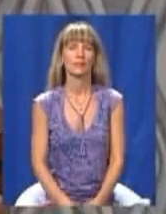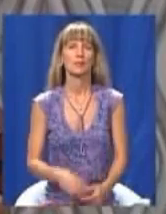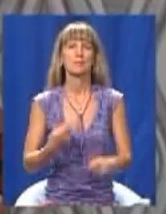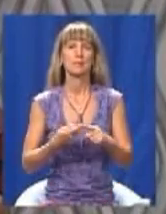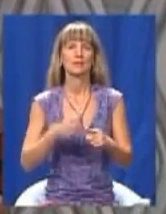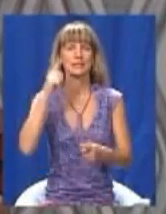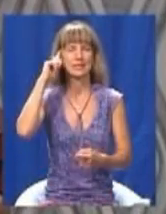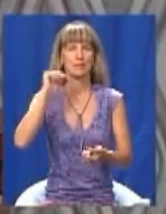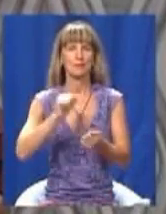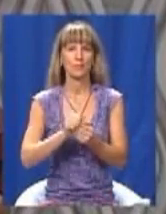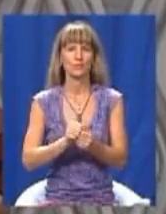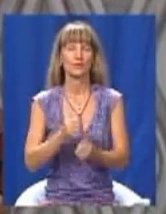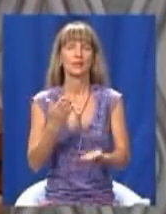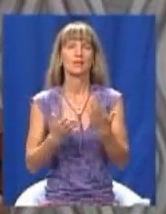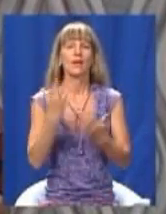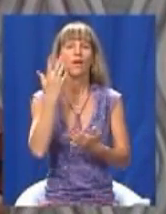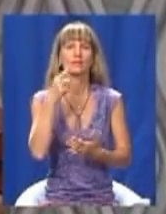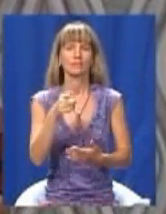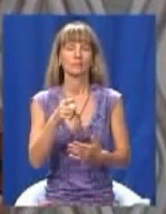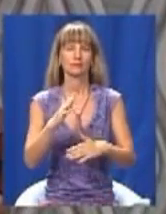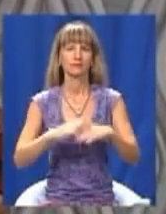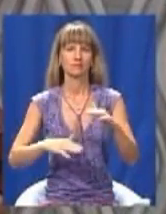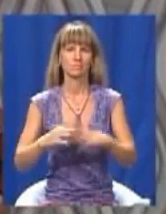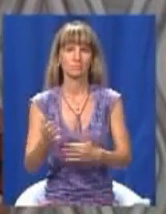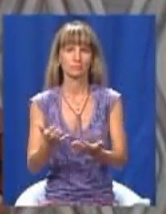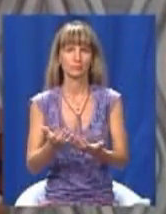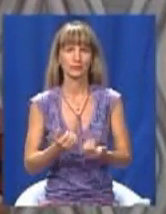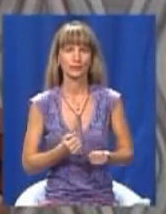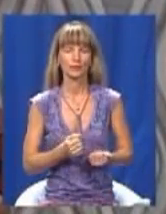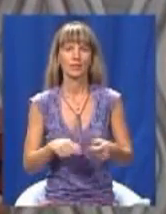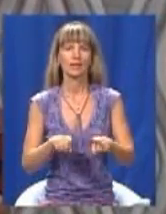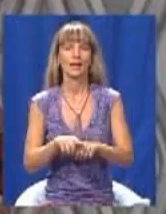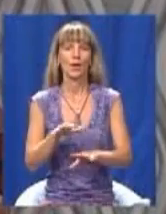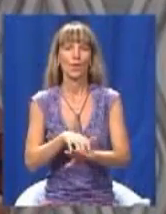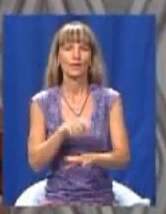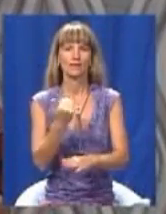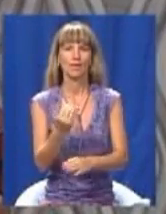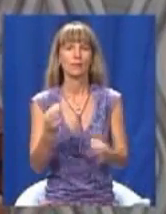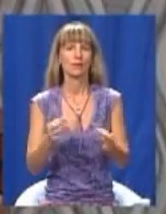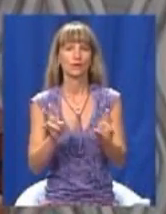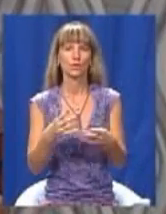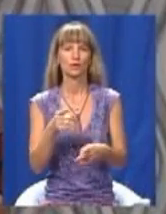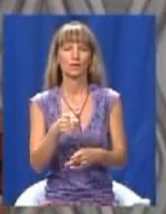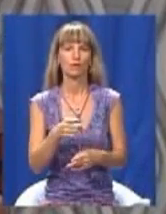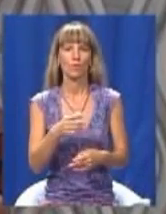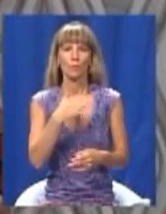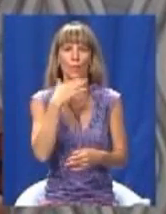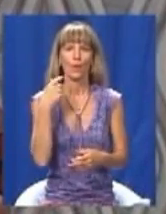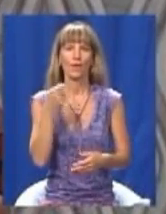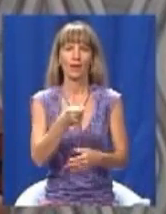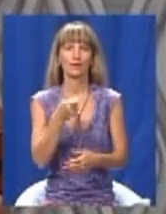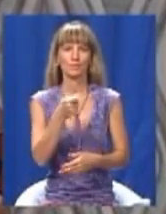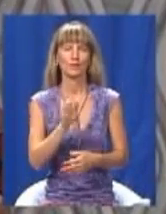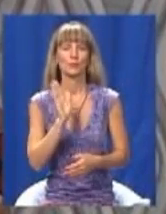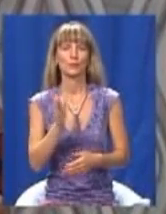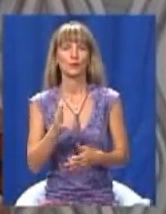Тому запам'ятайте, якщо колись вам потрапить до рук чи під ваше керівництво такий котик, вам ніколи не можна його перегодовувати, тому що він